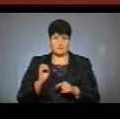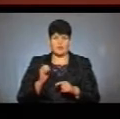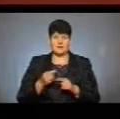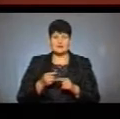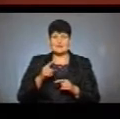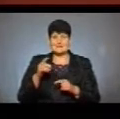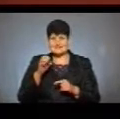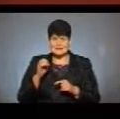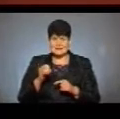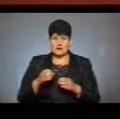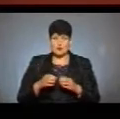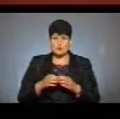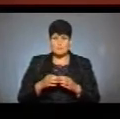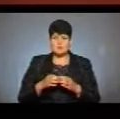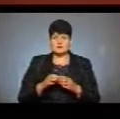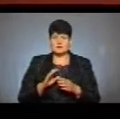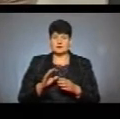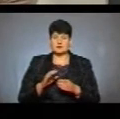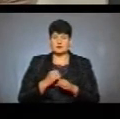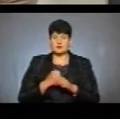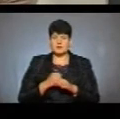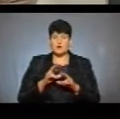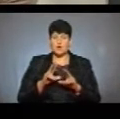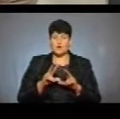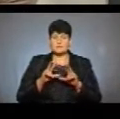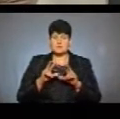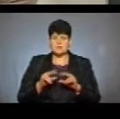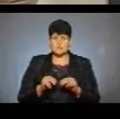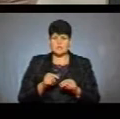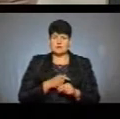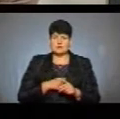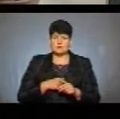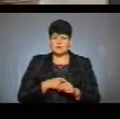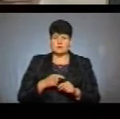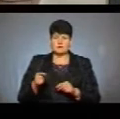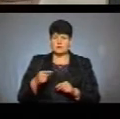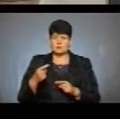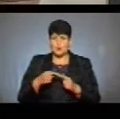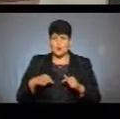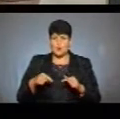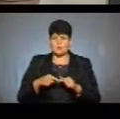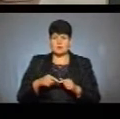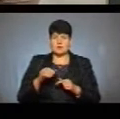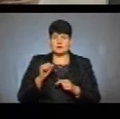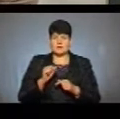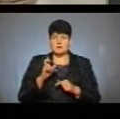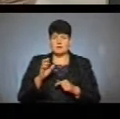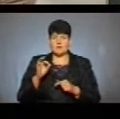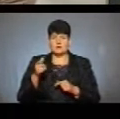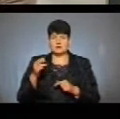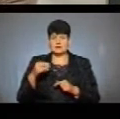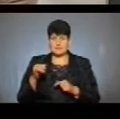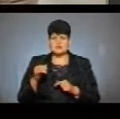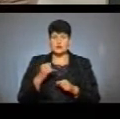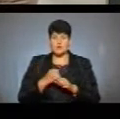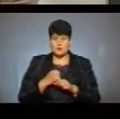команда робили обіцянки, а саме депутат від, власне, від Тернопільського округу, так, Андрій Богданець, робив